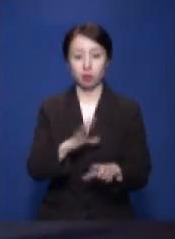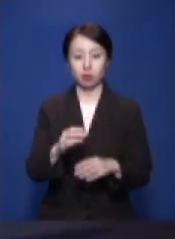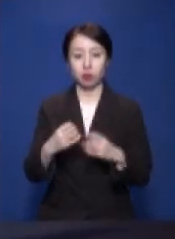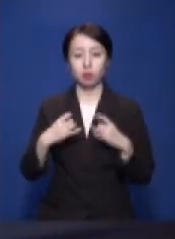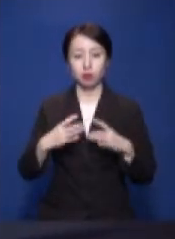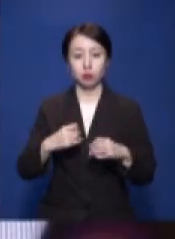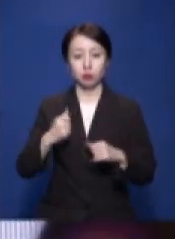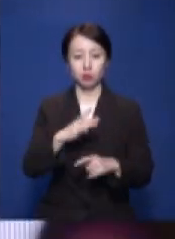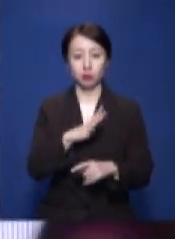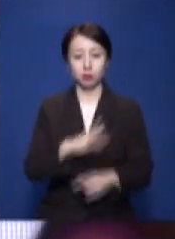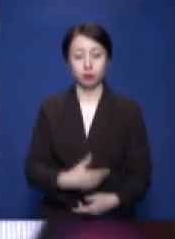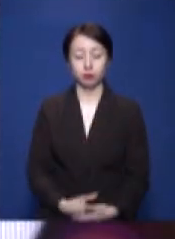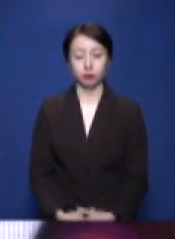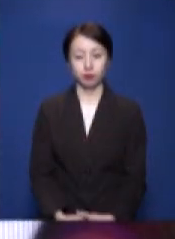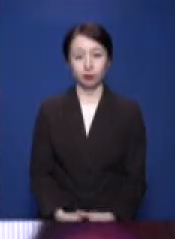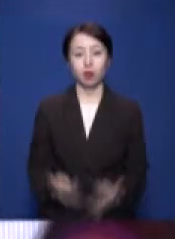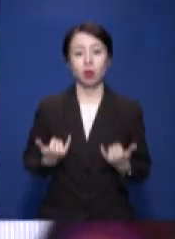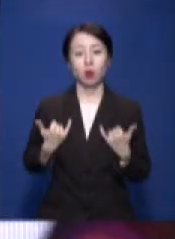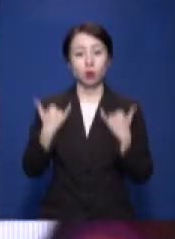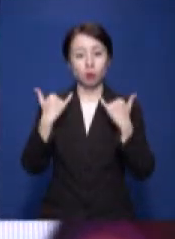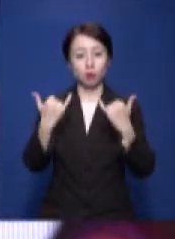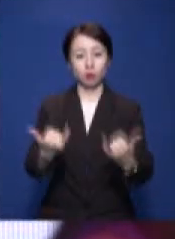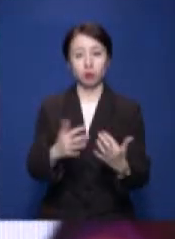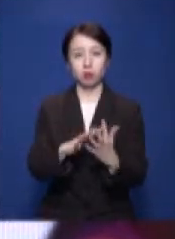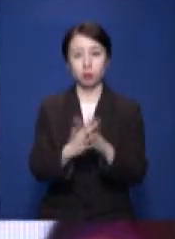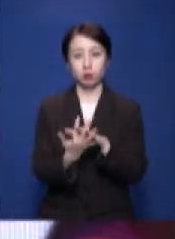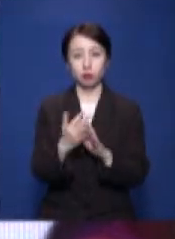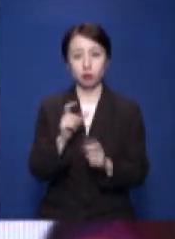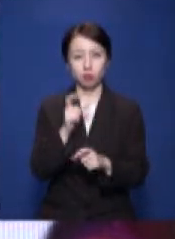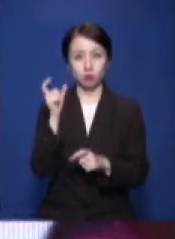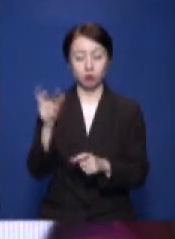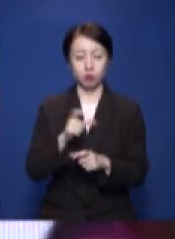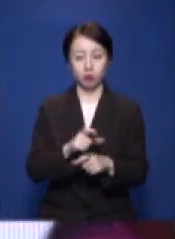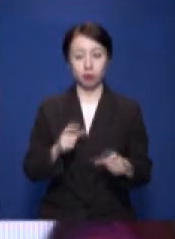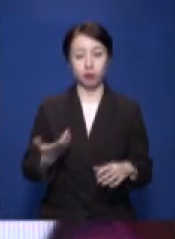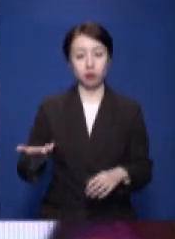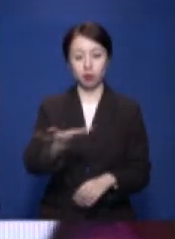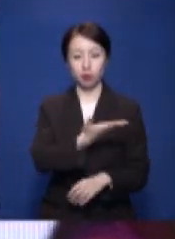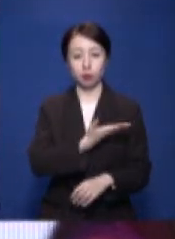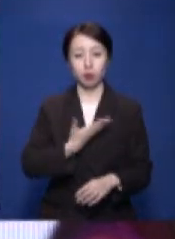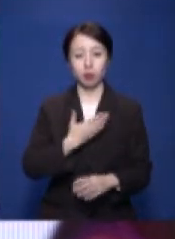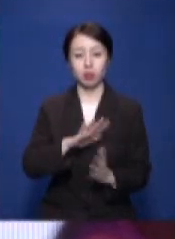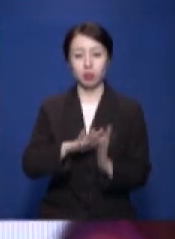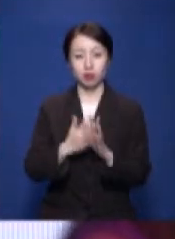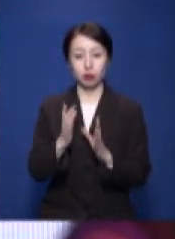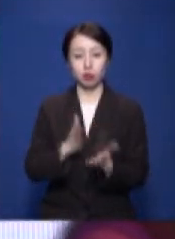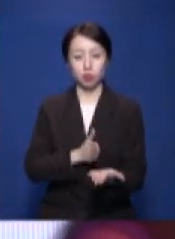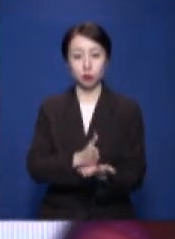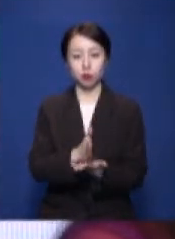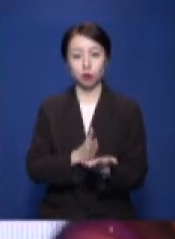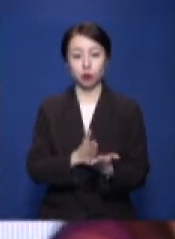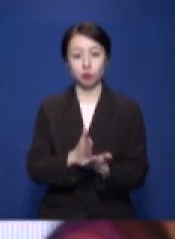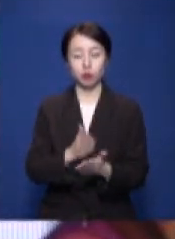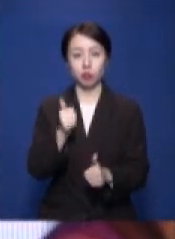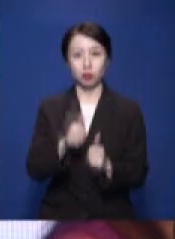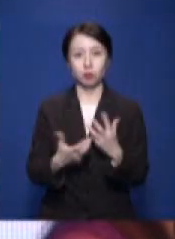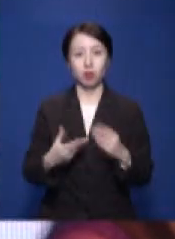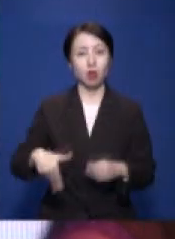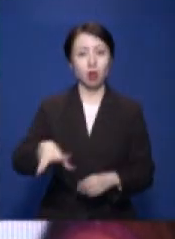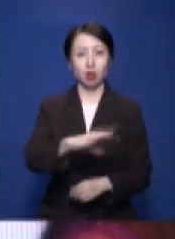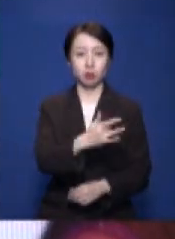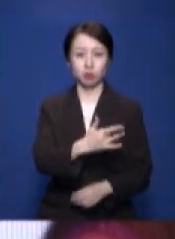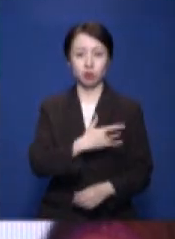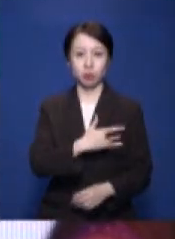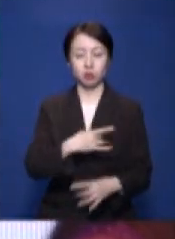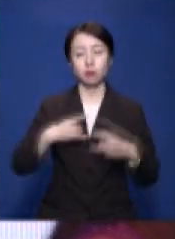мерекемен құттықтады. Қымбатты ауыл еңбеккерлері, сіздерді ауыл шаруашылығы қызметкерлері күнімен үшін жүректен